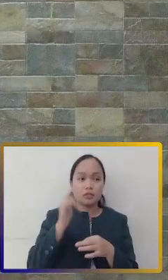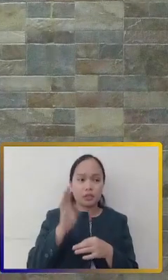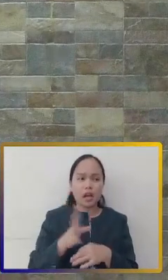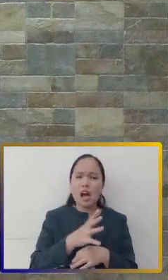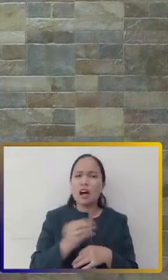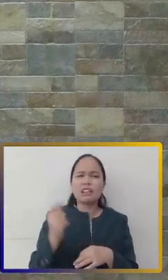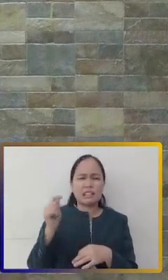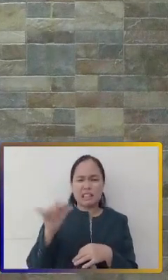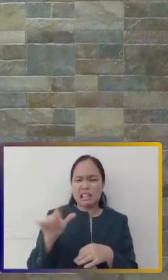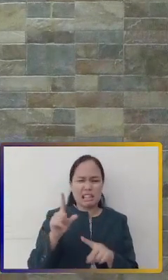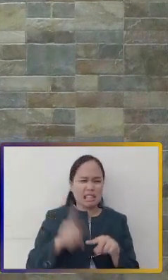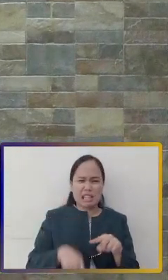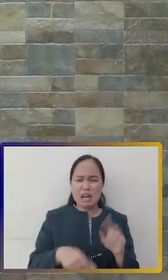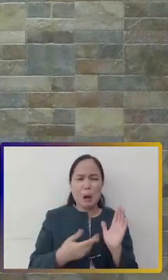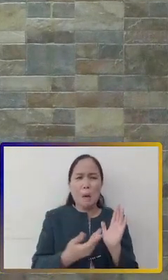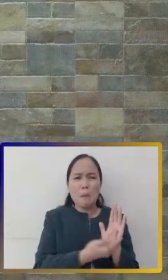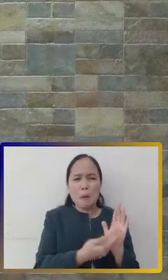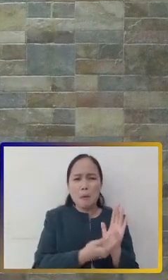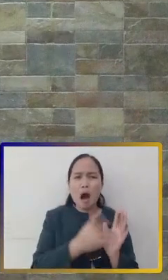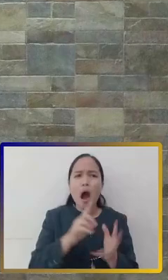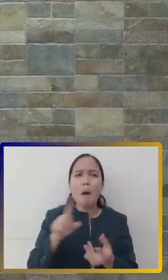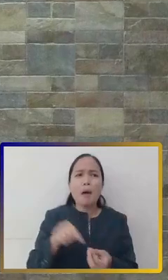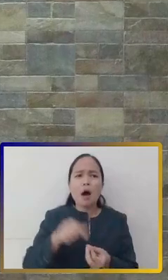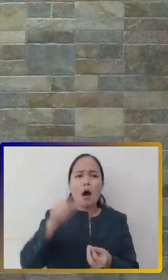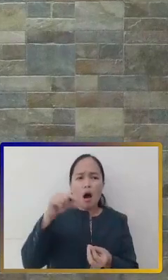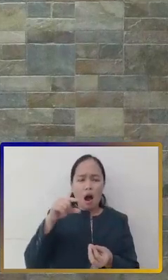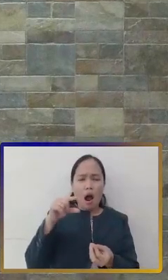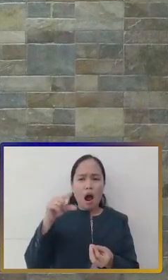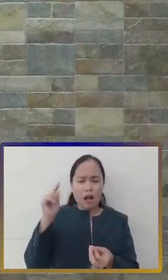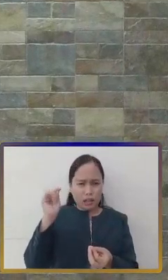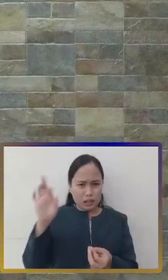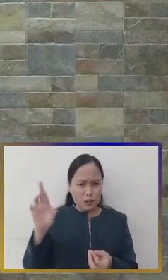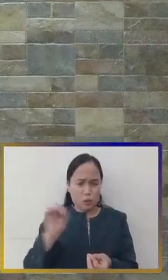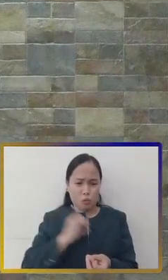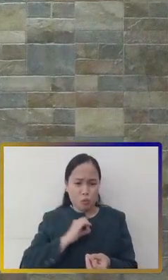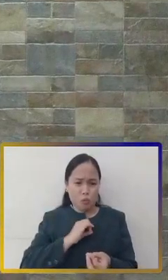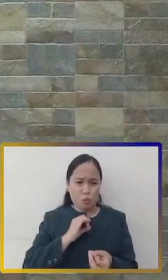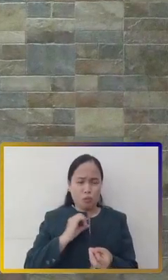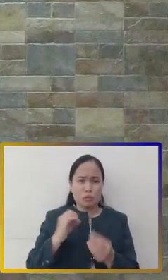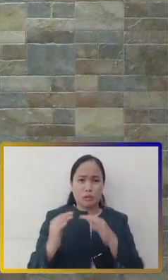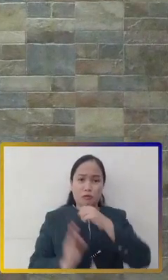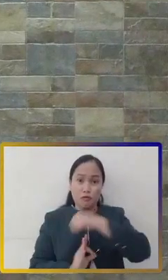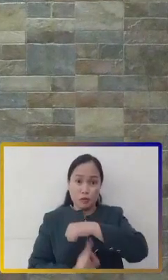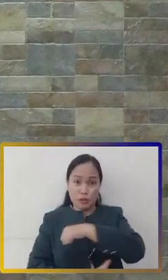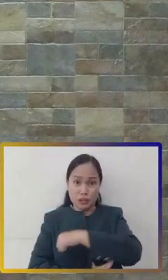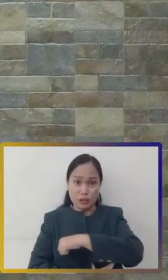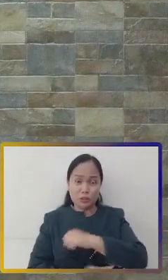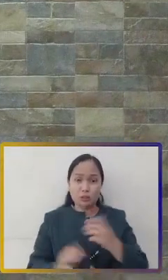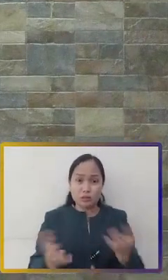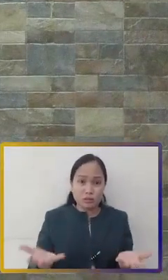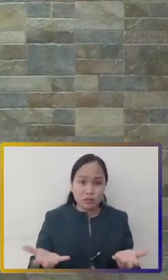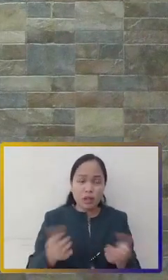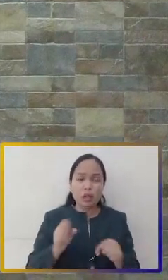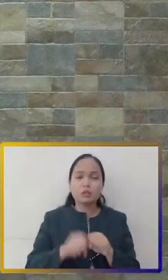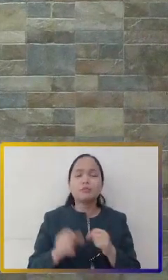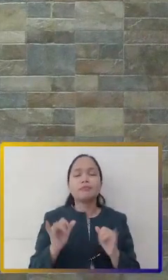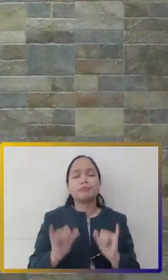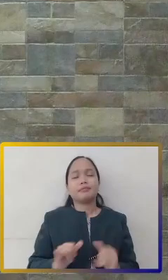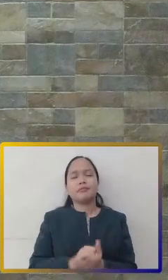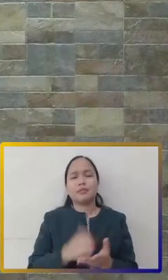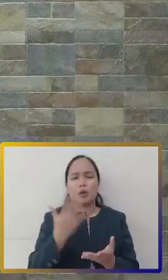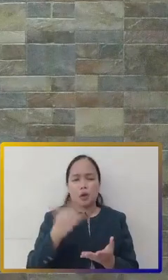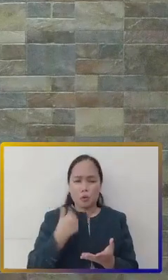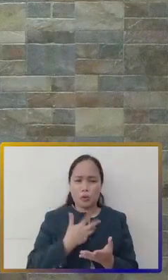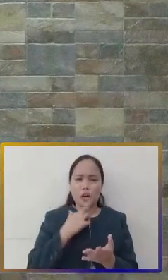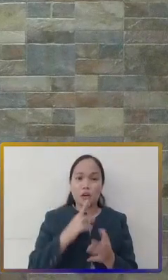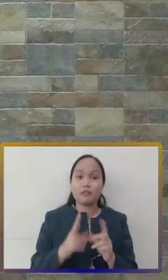kayang patunayan ang panimula ng kanilang pundasyon. You see? Kaya ko po sinasabi yan because, brethren, we are blessed. Ilagay